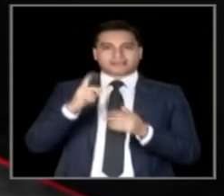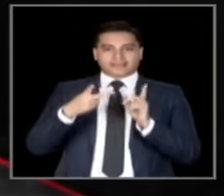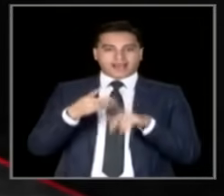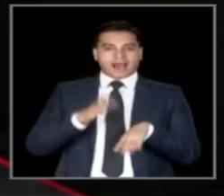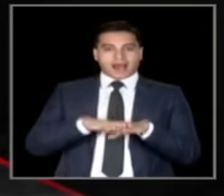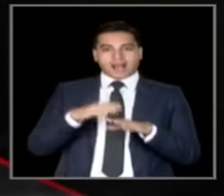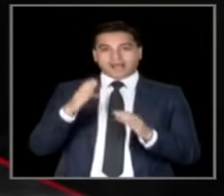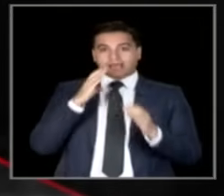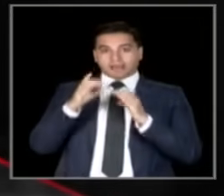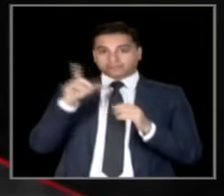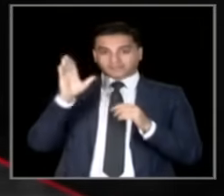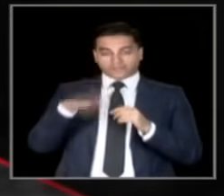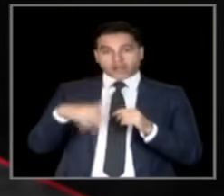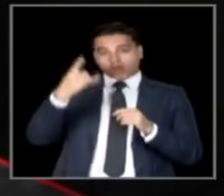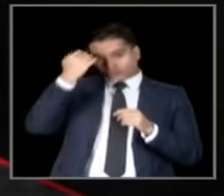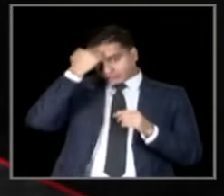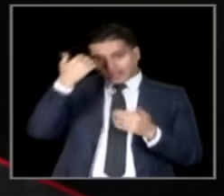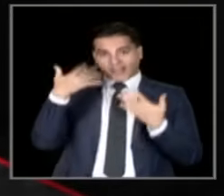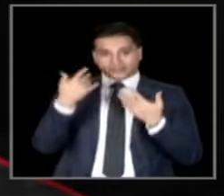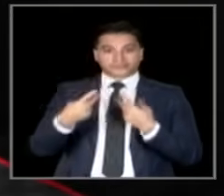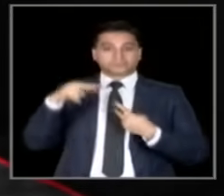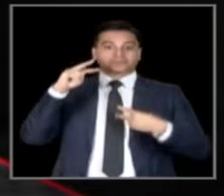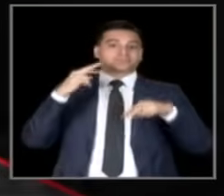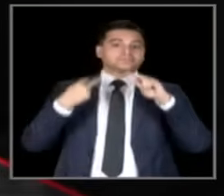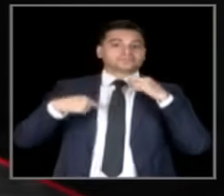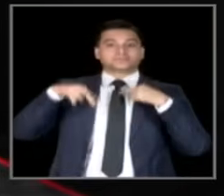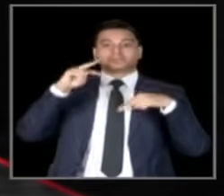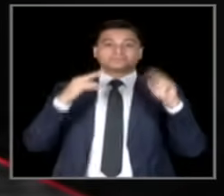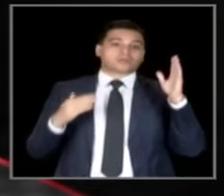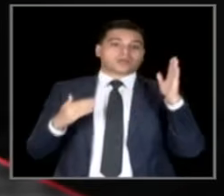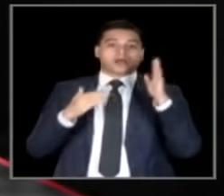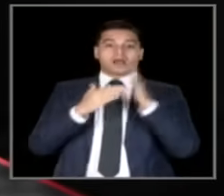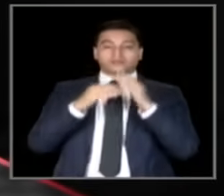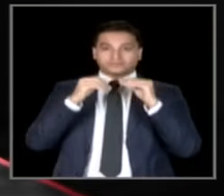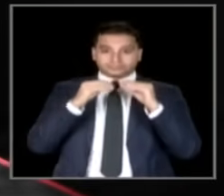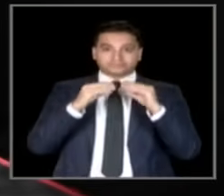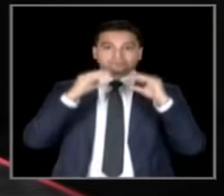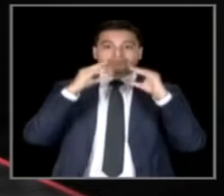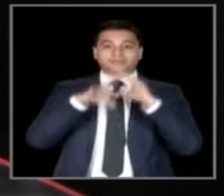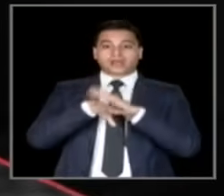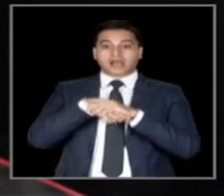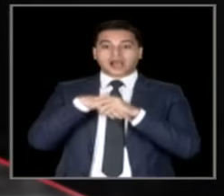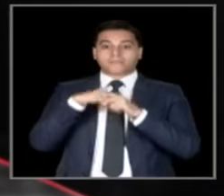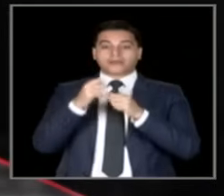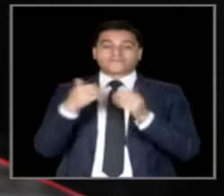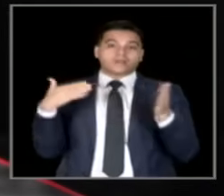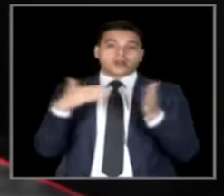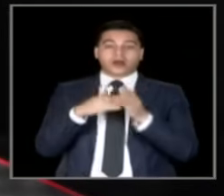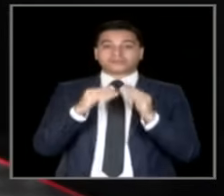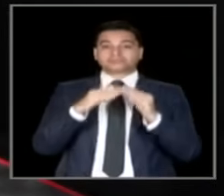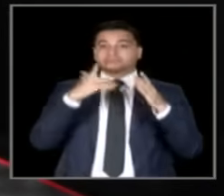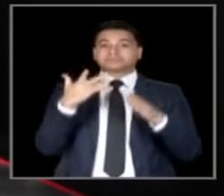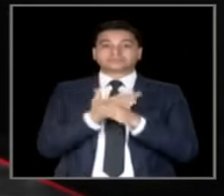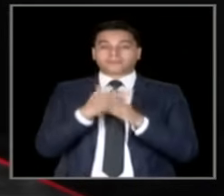الثانية كل نقطة ب10,000 جنيه، وحيتضاعف الرقم وصولاً للمباراة النهائية. جميع المبالغ المالية في